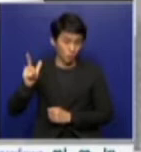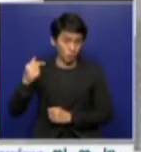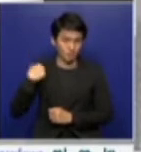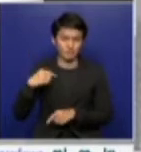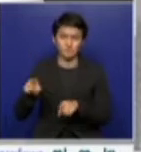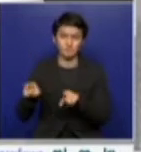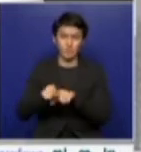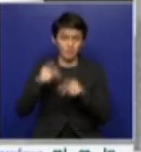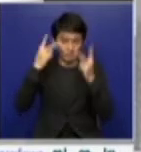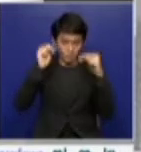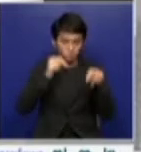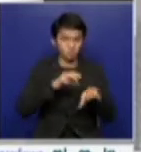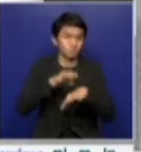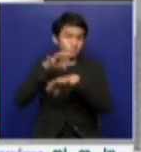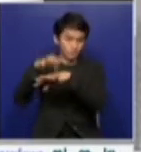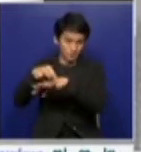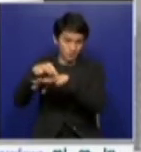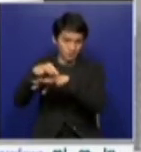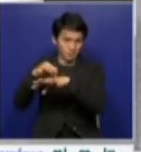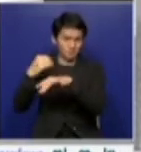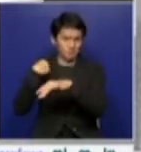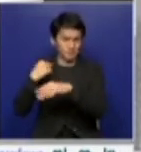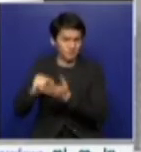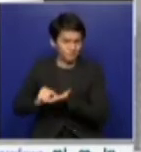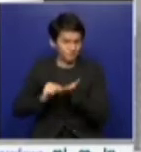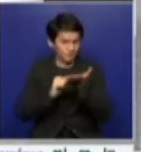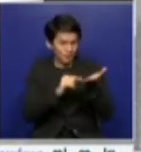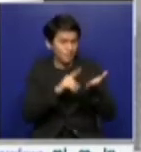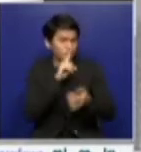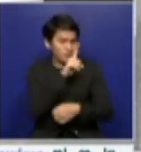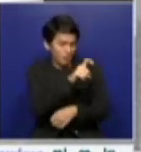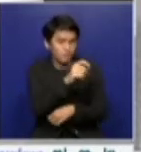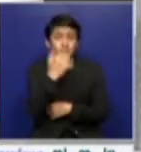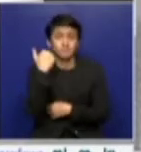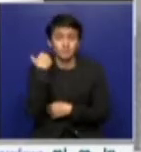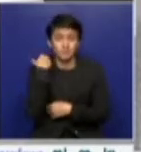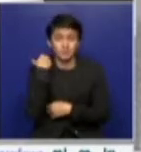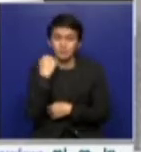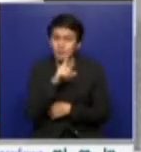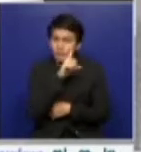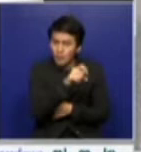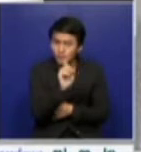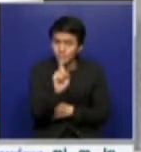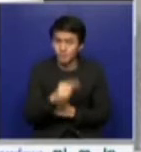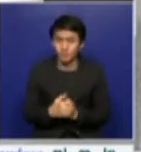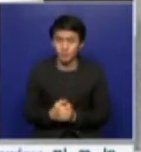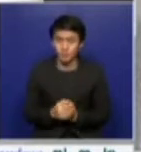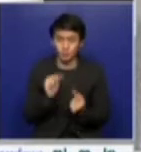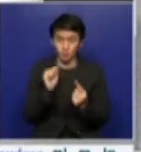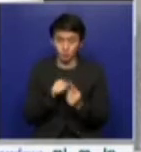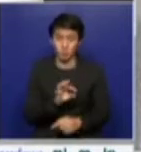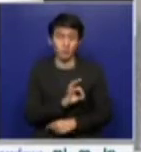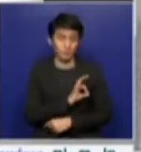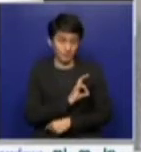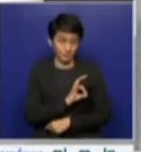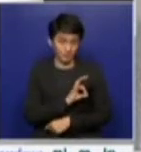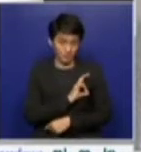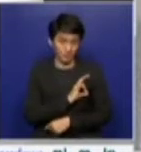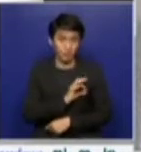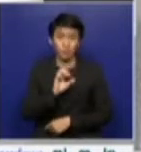ยังได้เสนอคำถามพ่วงคำถามพ่วงที่ว่าให้สมาชิกวุฒิสภา